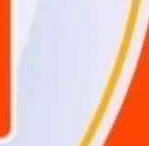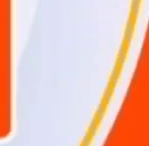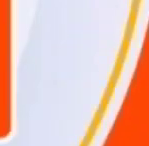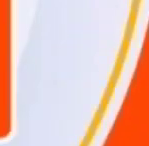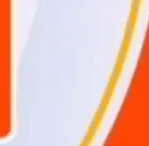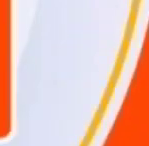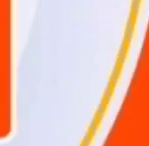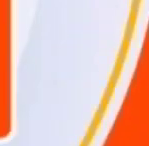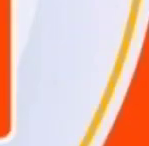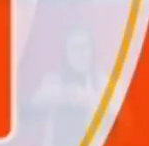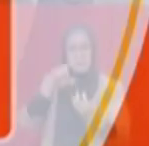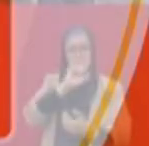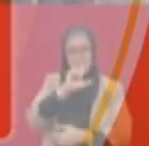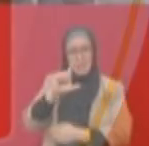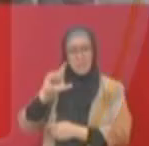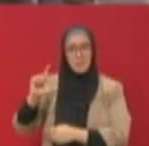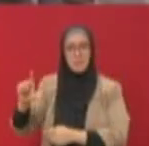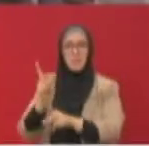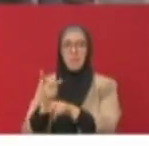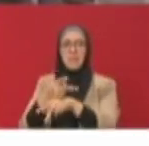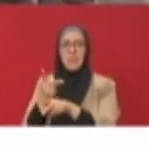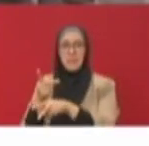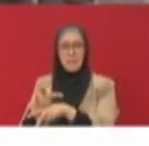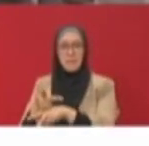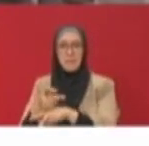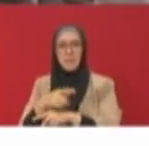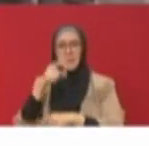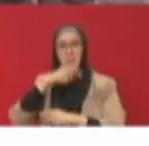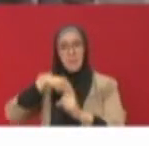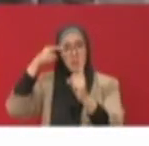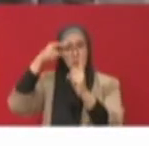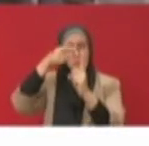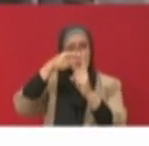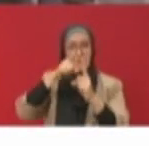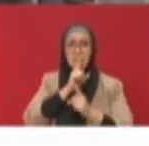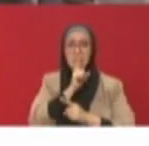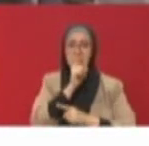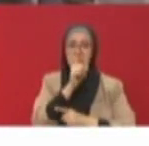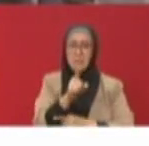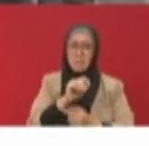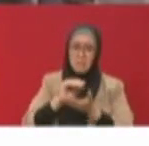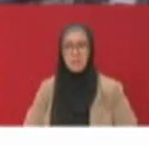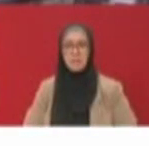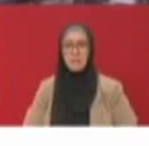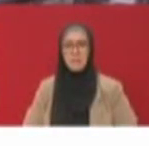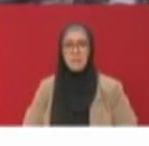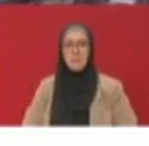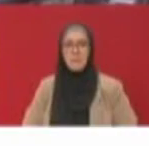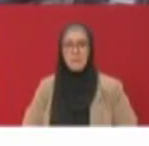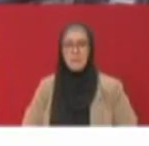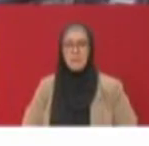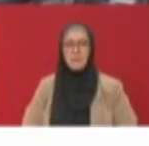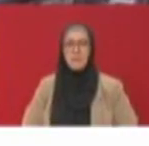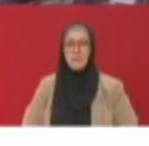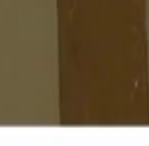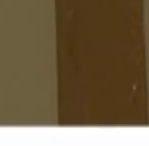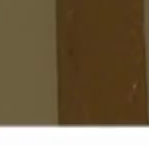Kemas kini awani ringkas jam ini. Bekalan vaksin awal COVID-19 dijangka diperoleh pada suku pertama